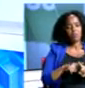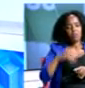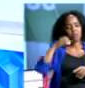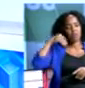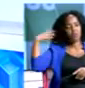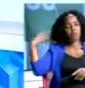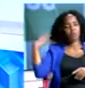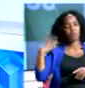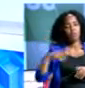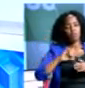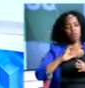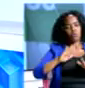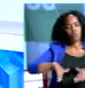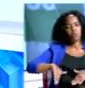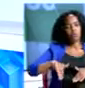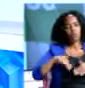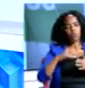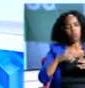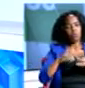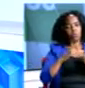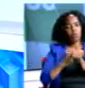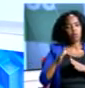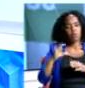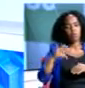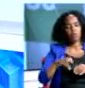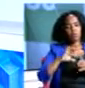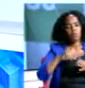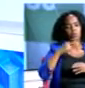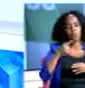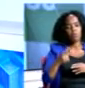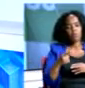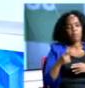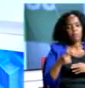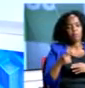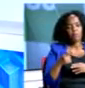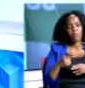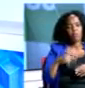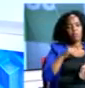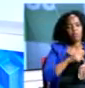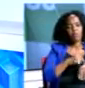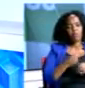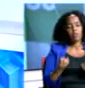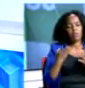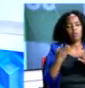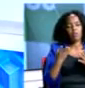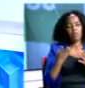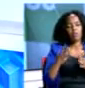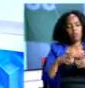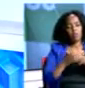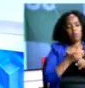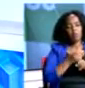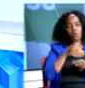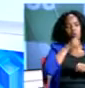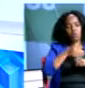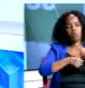dhiisne qophaa'uun barbaachisaadha kan jedhu jala sararee ibsuu ni danda'a. Egaa namoonni yeroo baay'inaan dhibee kanaatiin qabaman umriin